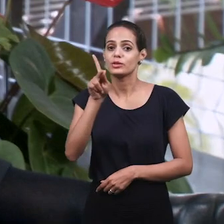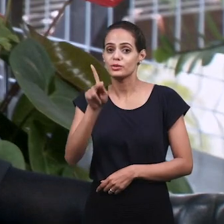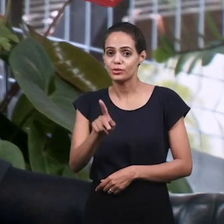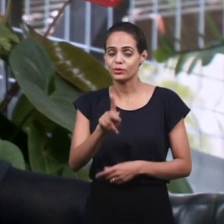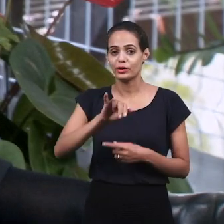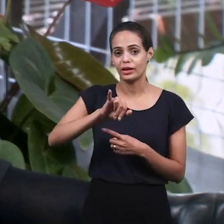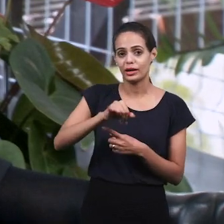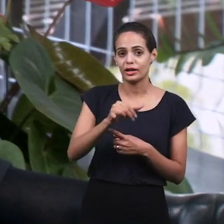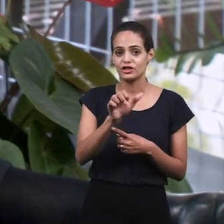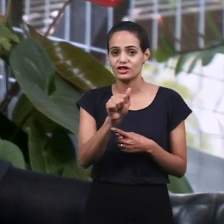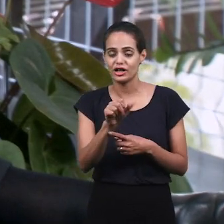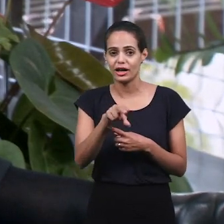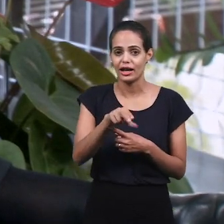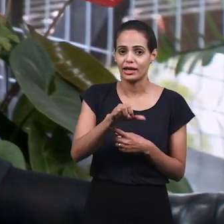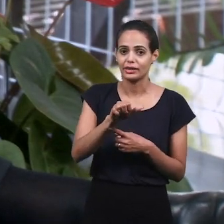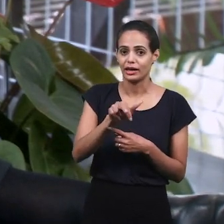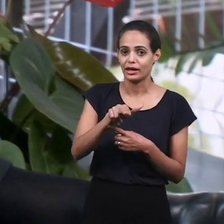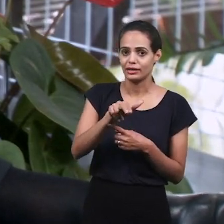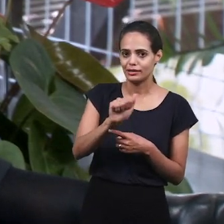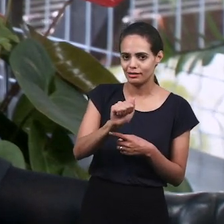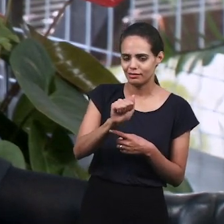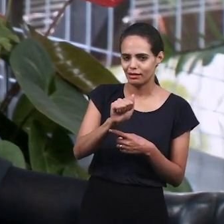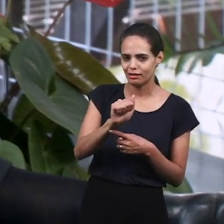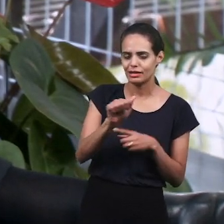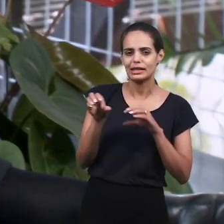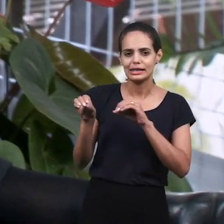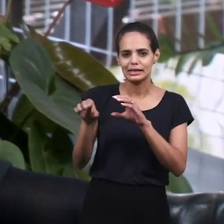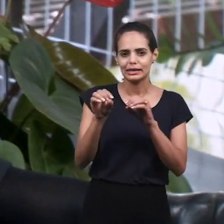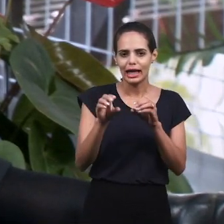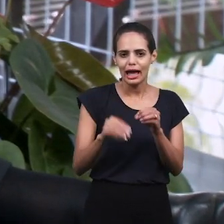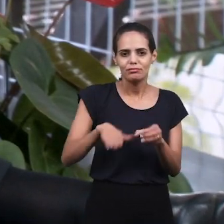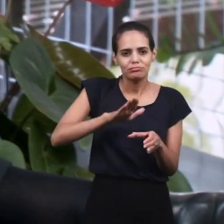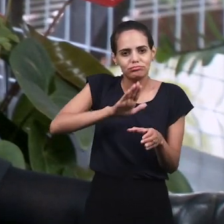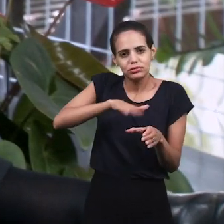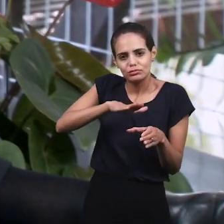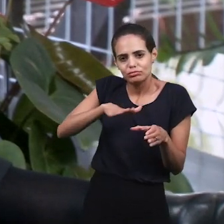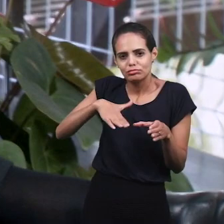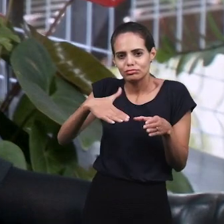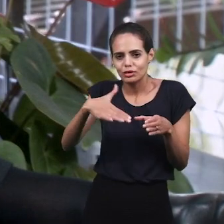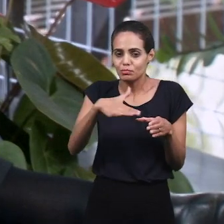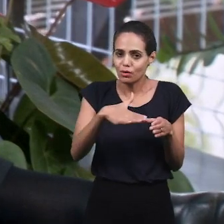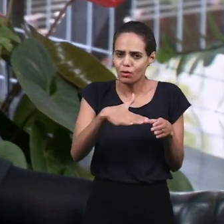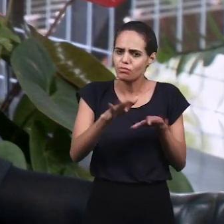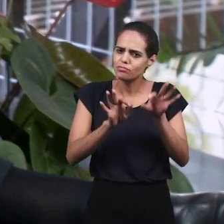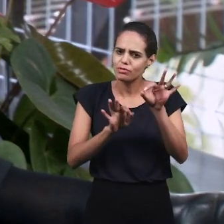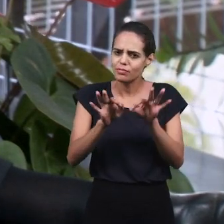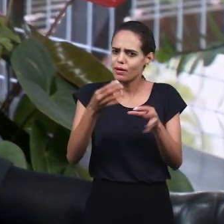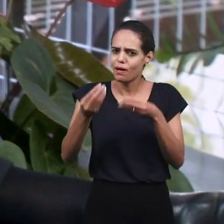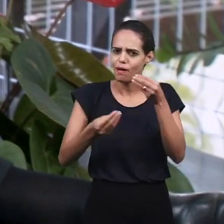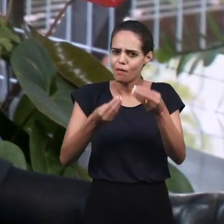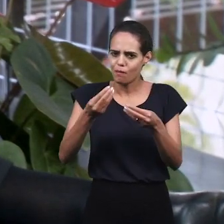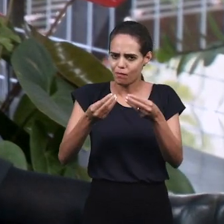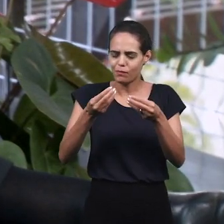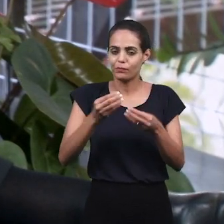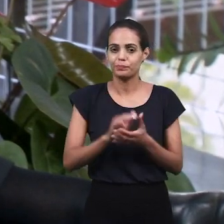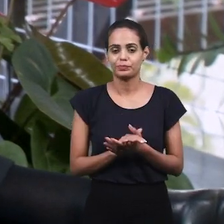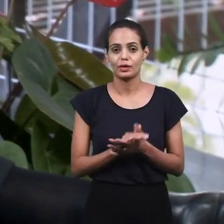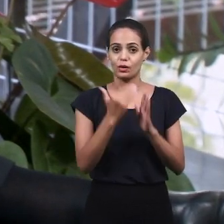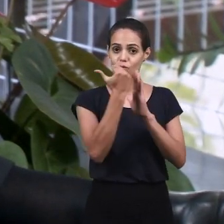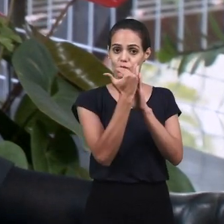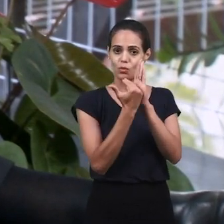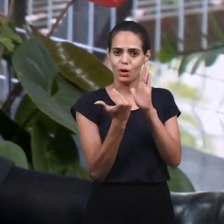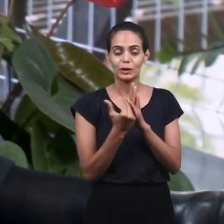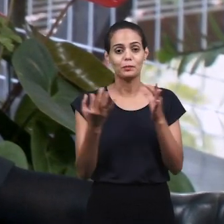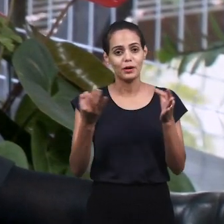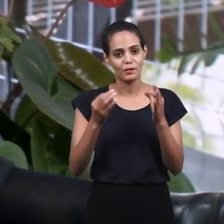et la professeure Janaína Zumag va enseigner aujourd'hui comment préparer un tambour avec des matériaux simples que nous avons dans nos